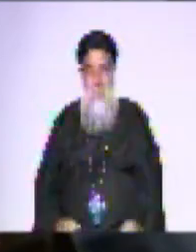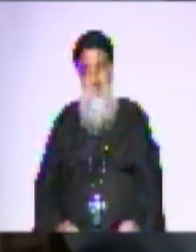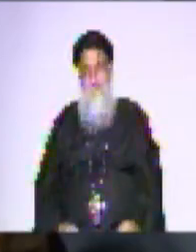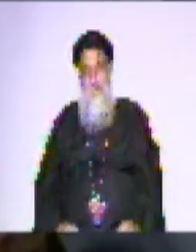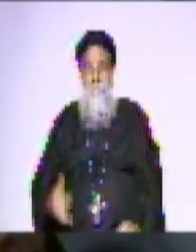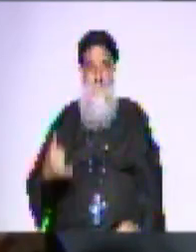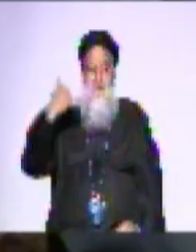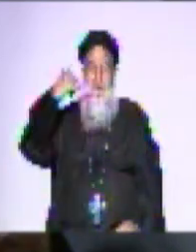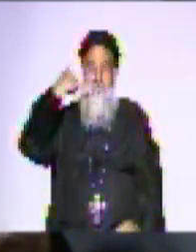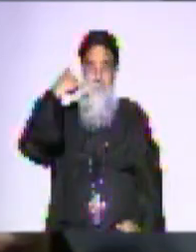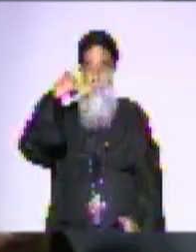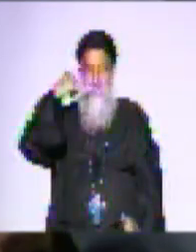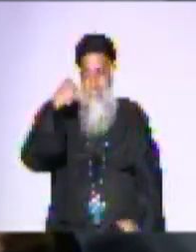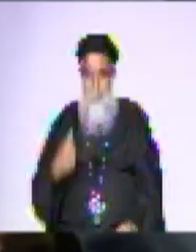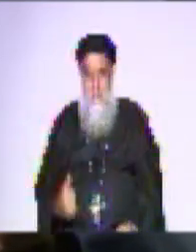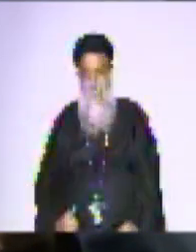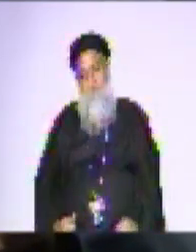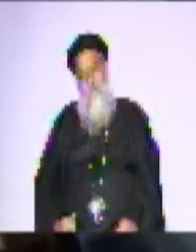نبيله.